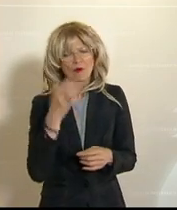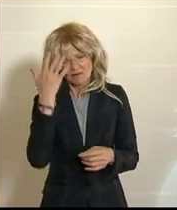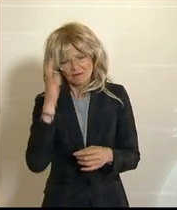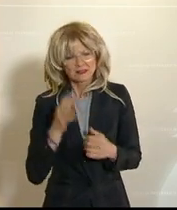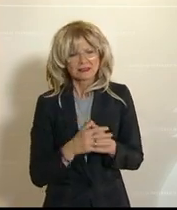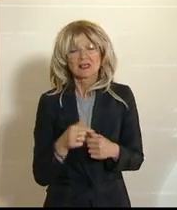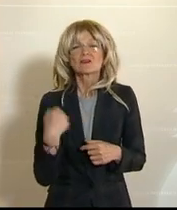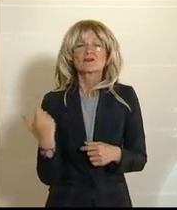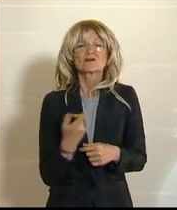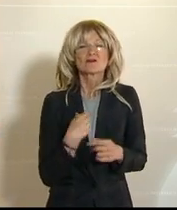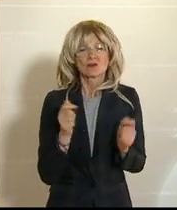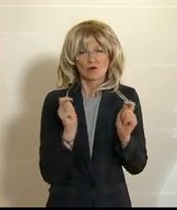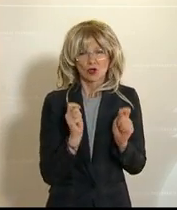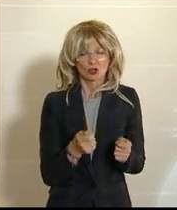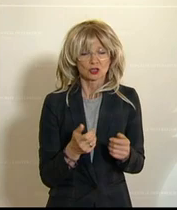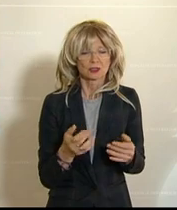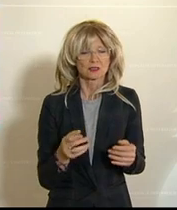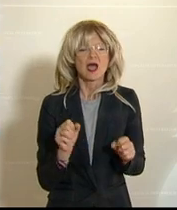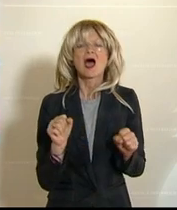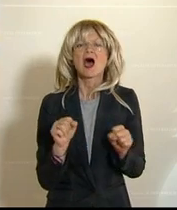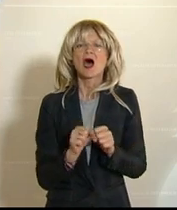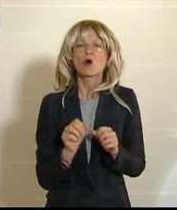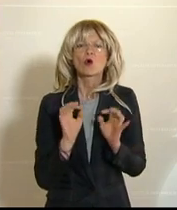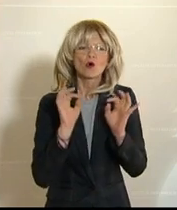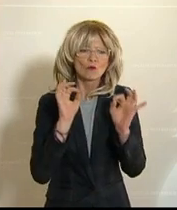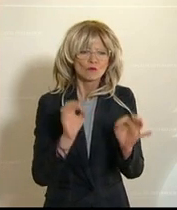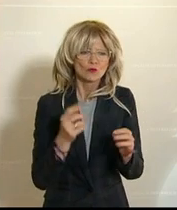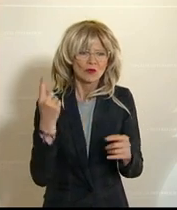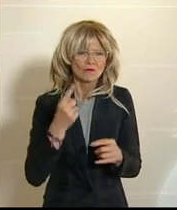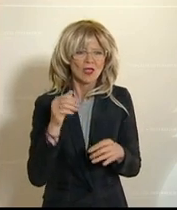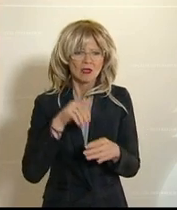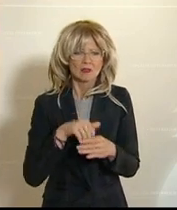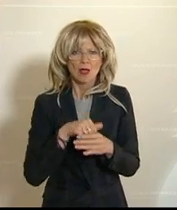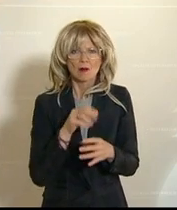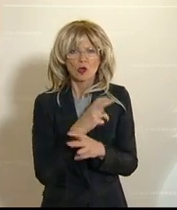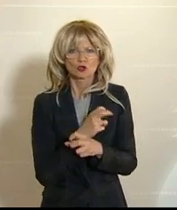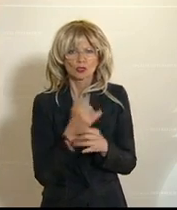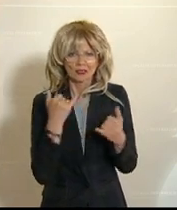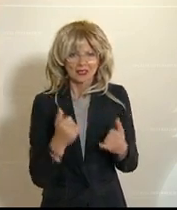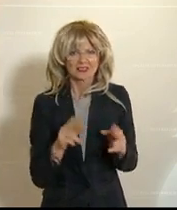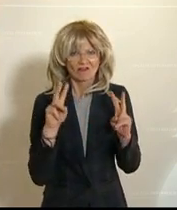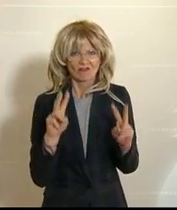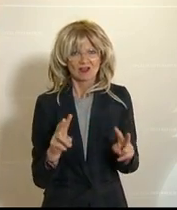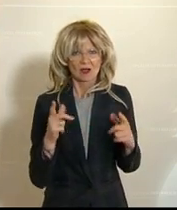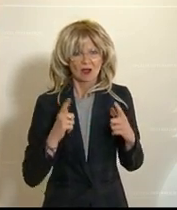allem für jene in Österreich, die zurzeit wirklich leiden. Hoppla.